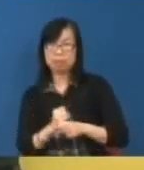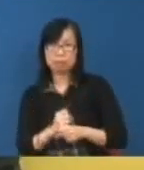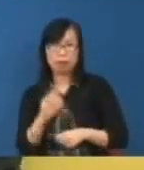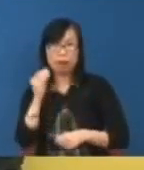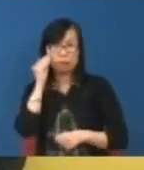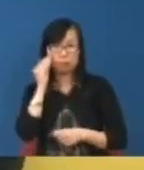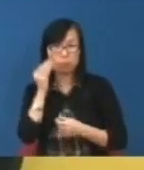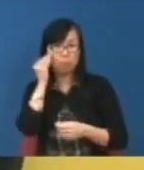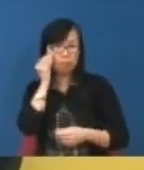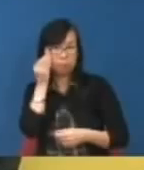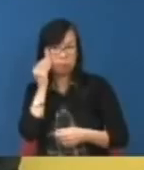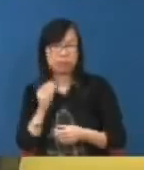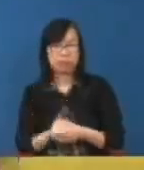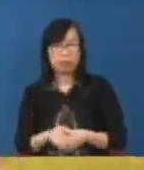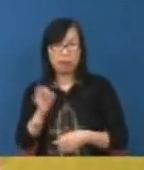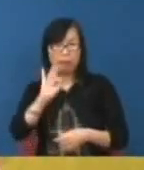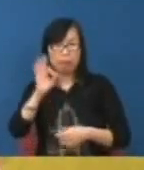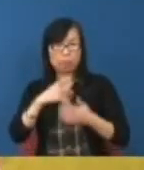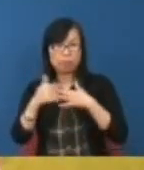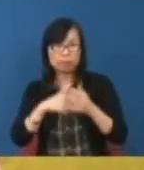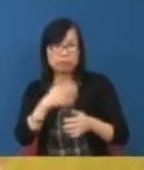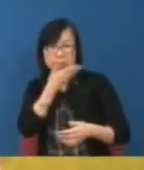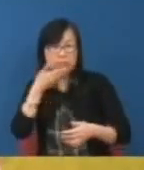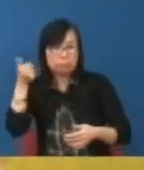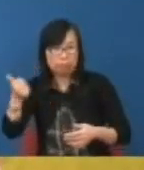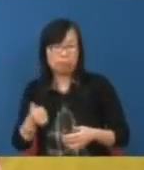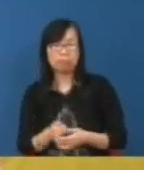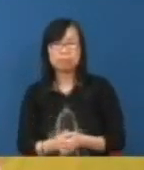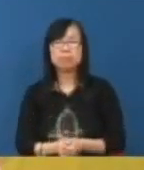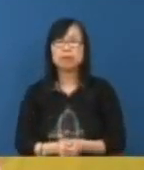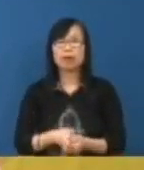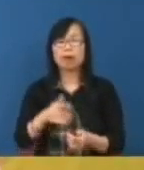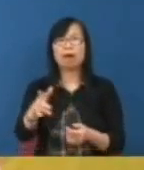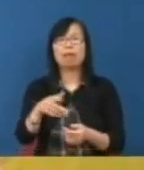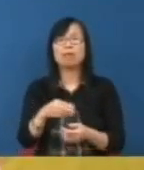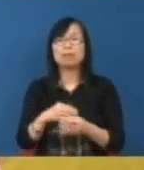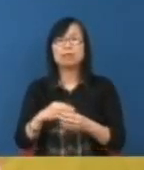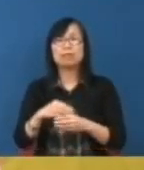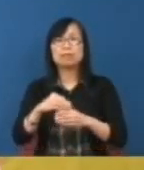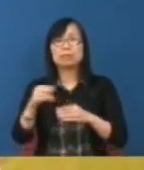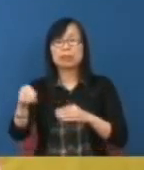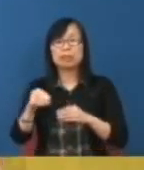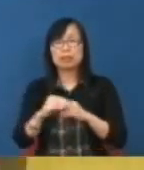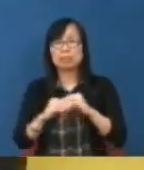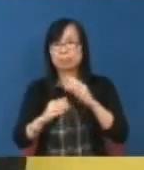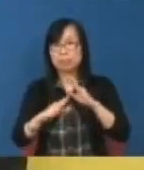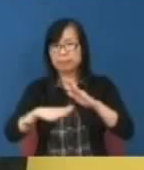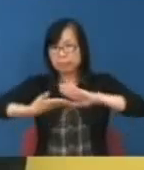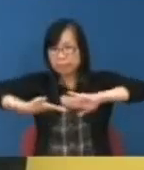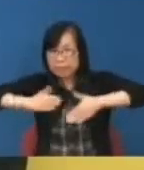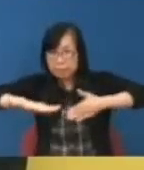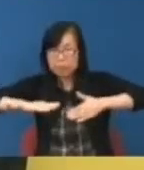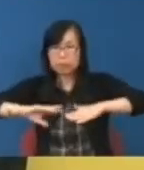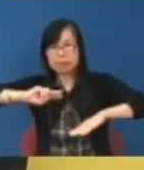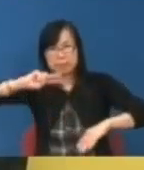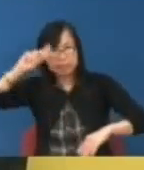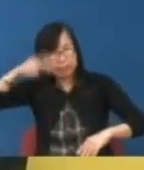就做鍾無艷，陰陽面咁又幾似喎。其實民建聯一邊陰一邊陽，成日變臉。咁